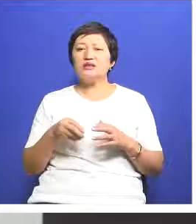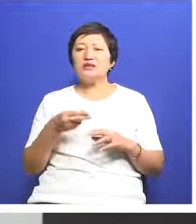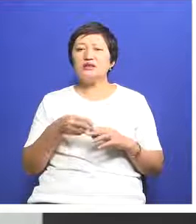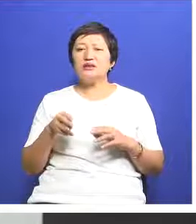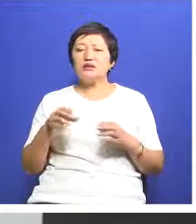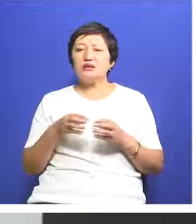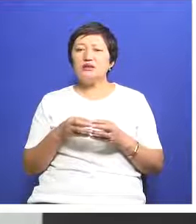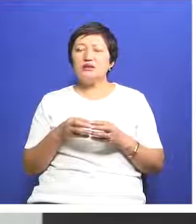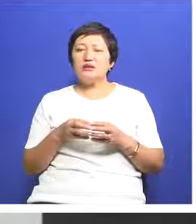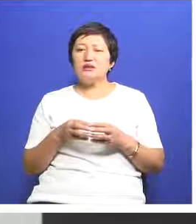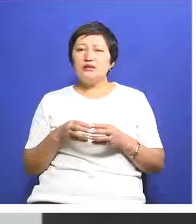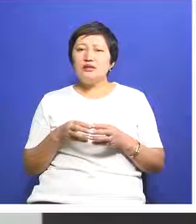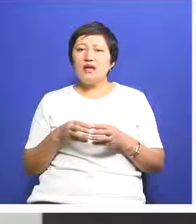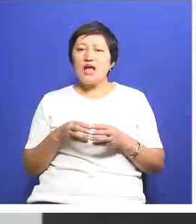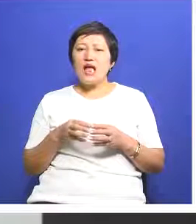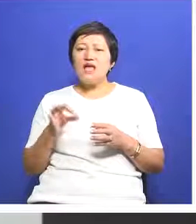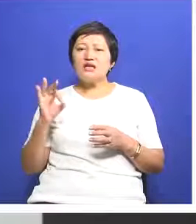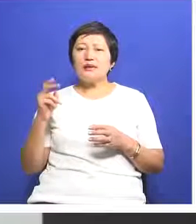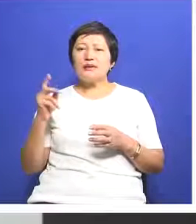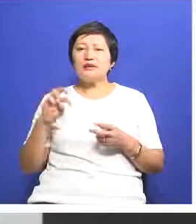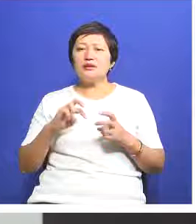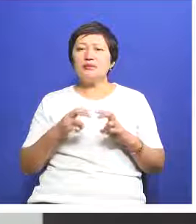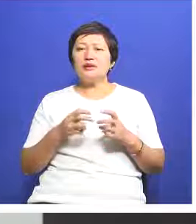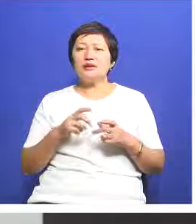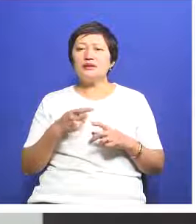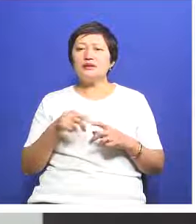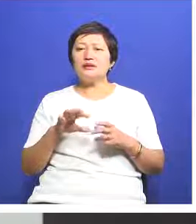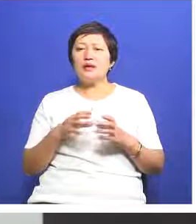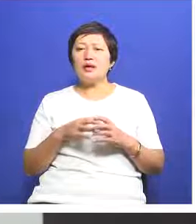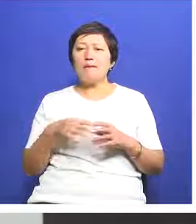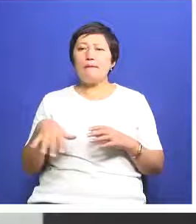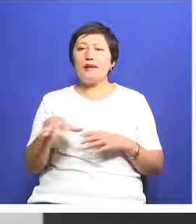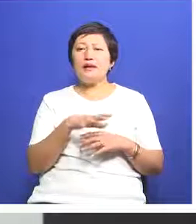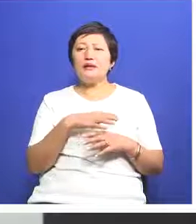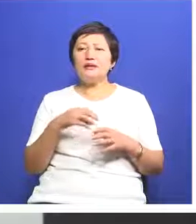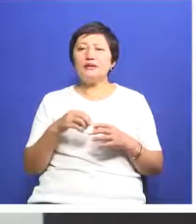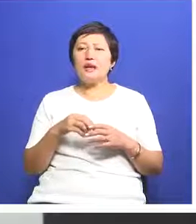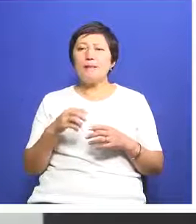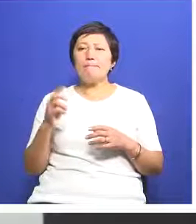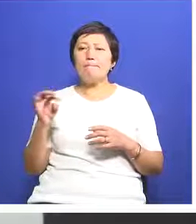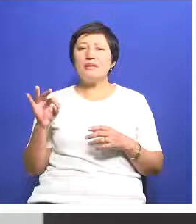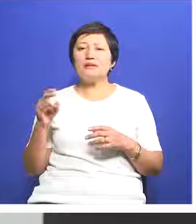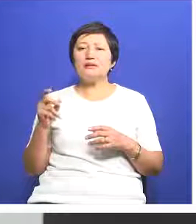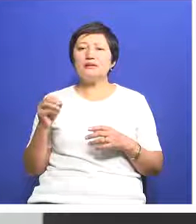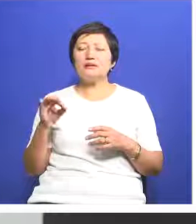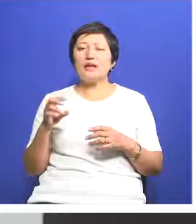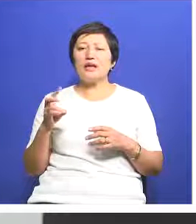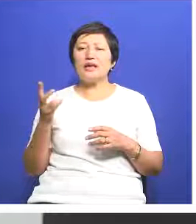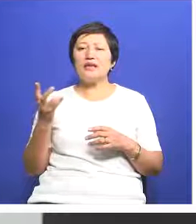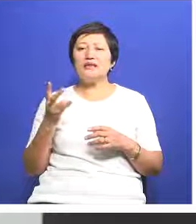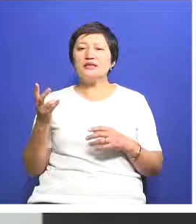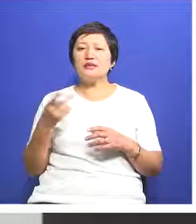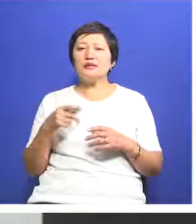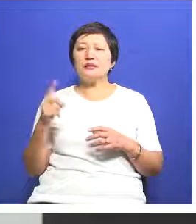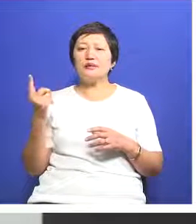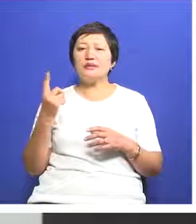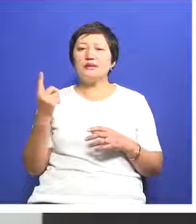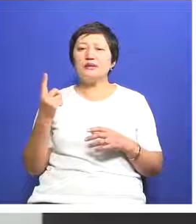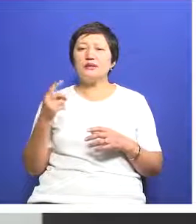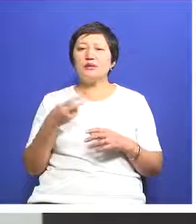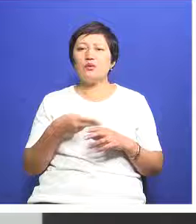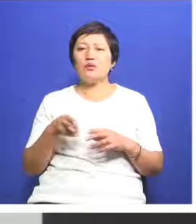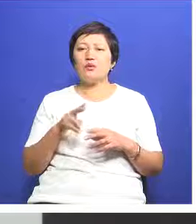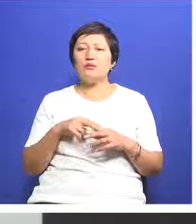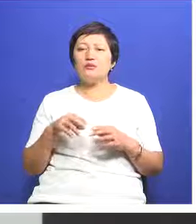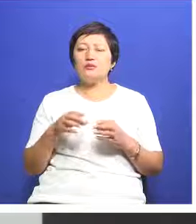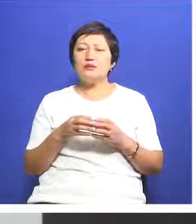қаржының шамасына байланысты осындай әр мерзімге қойып, негізгілерін бірінші кезекке қойып